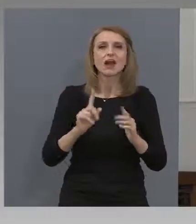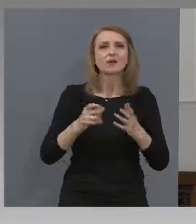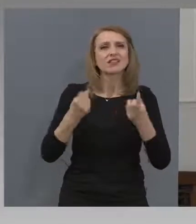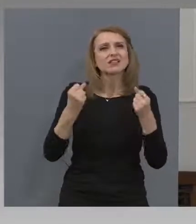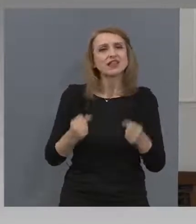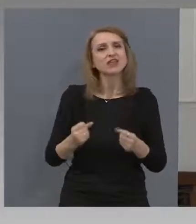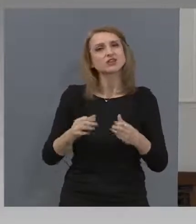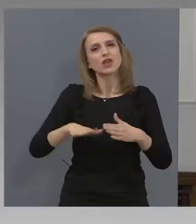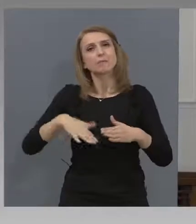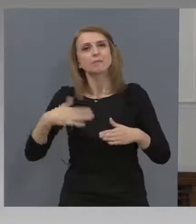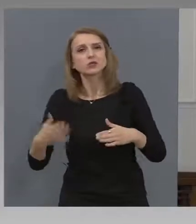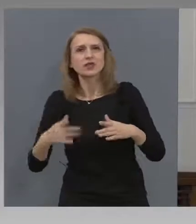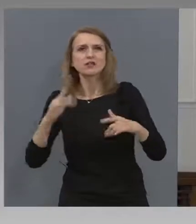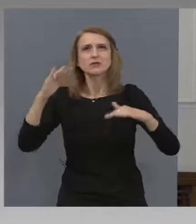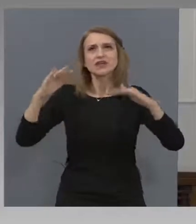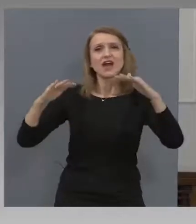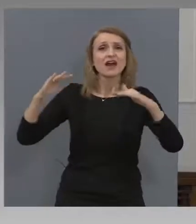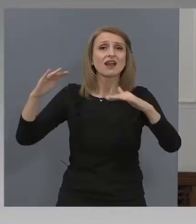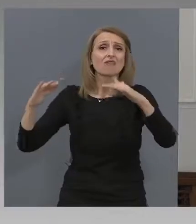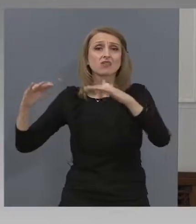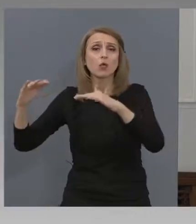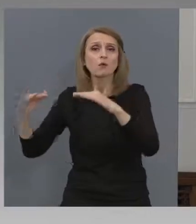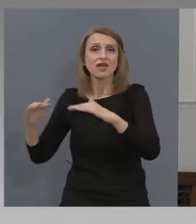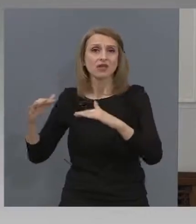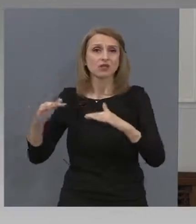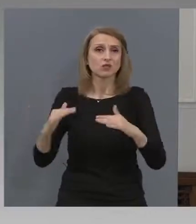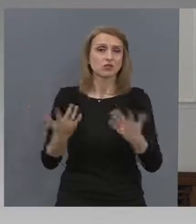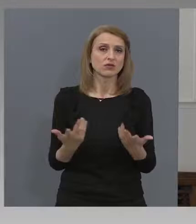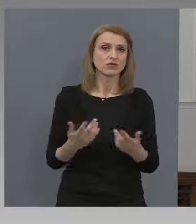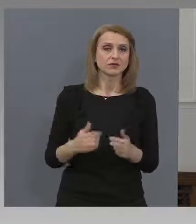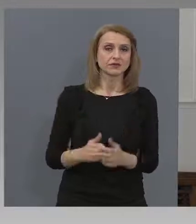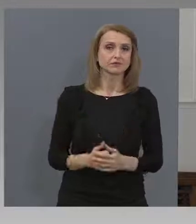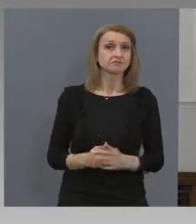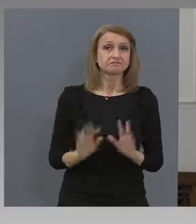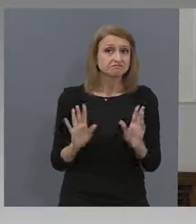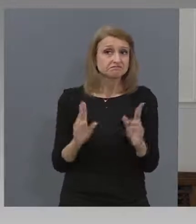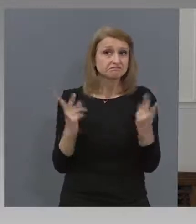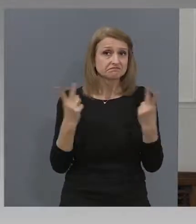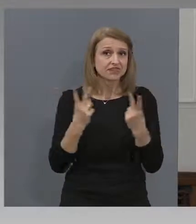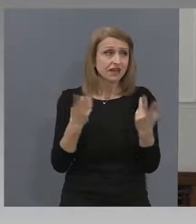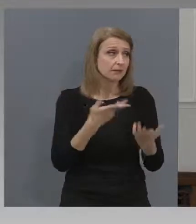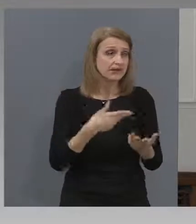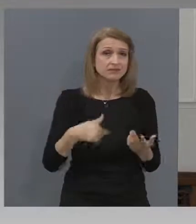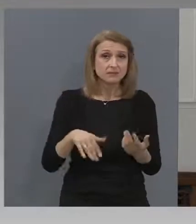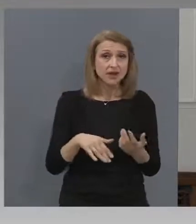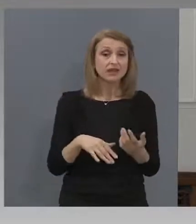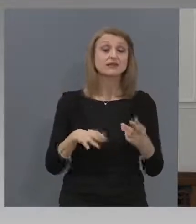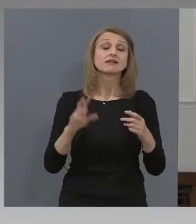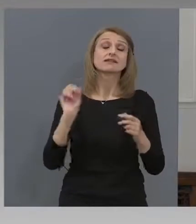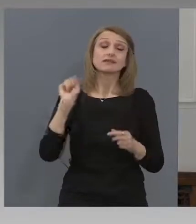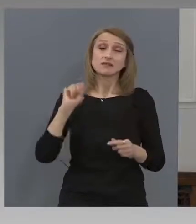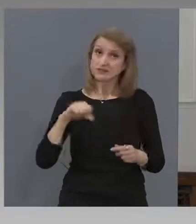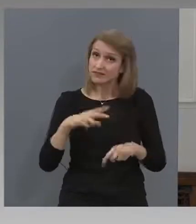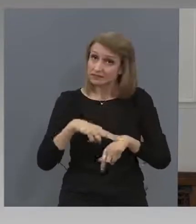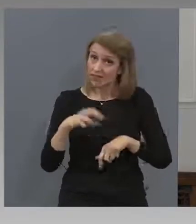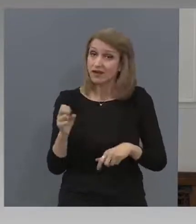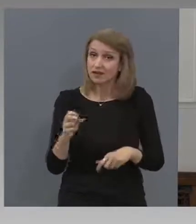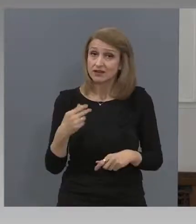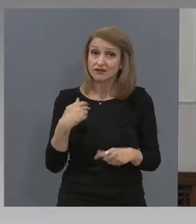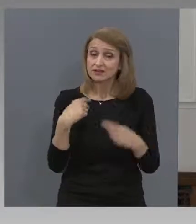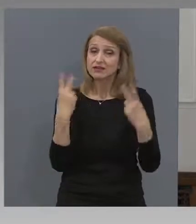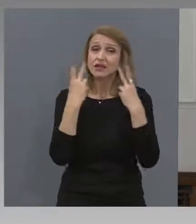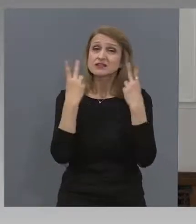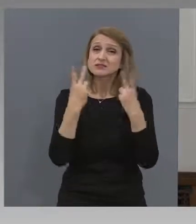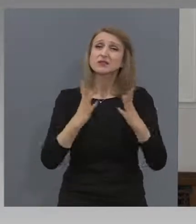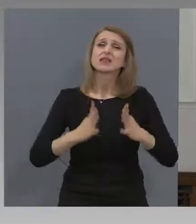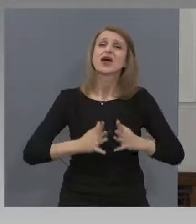последствията равномерно на цялата страна. Не знам дали ме разбрахте. Тоест, да, на нас ни е ясно, че